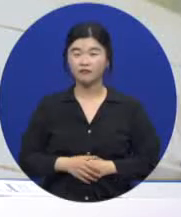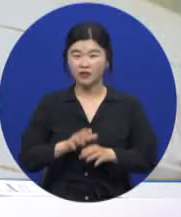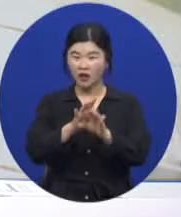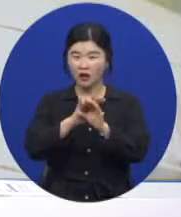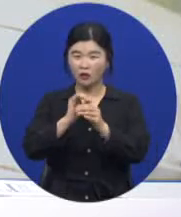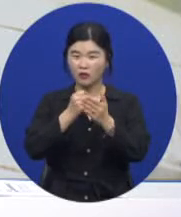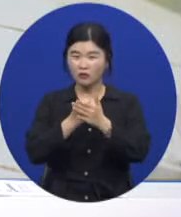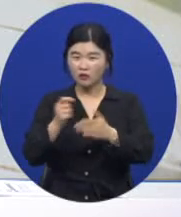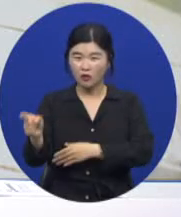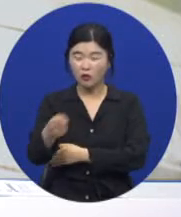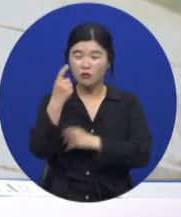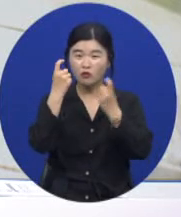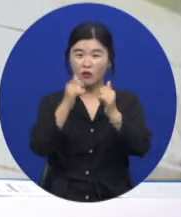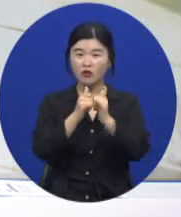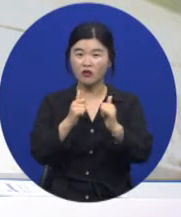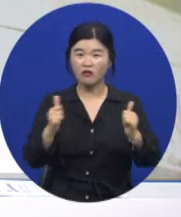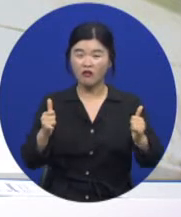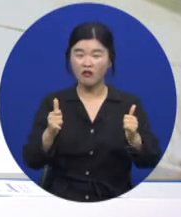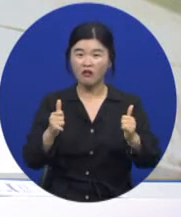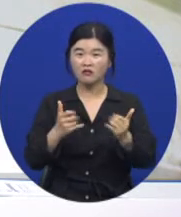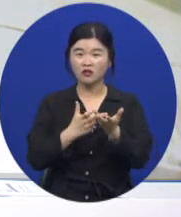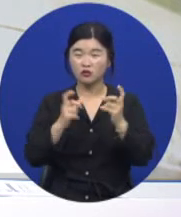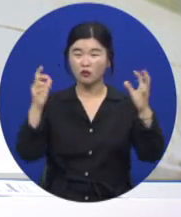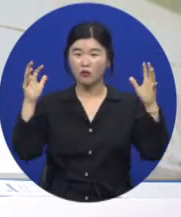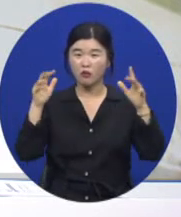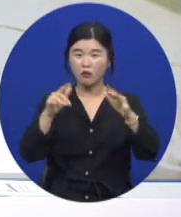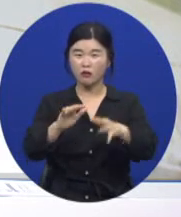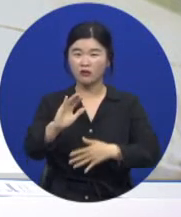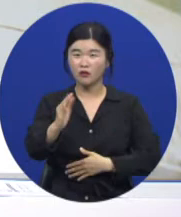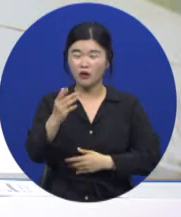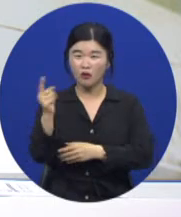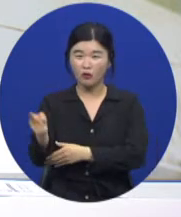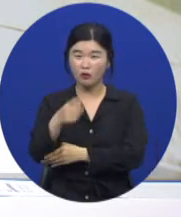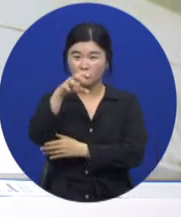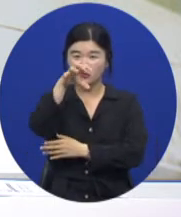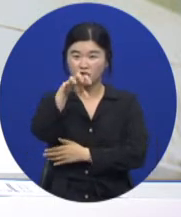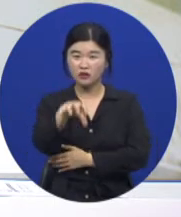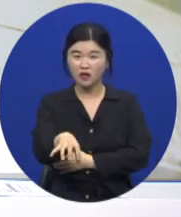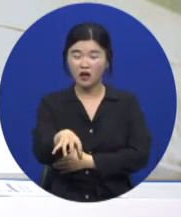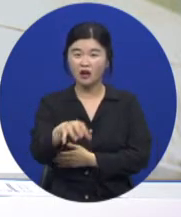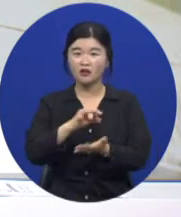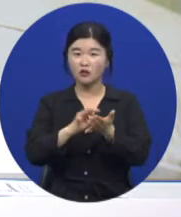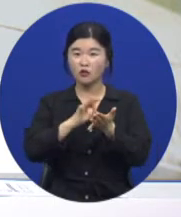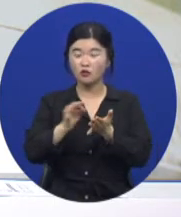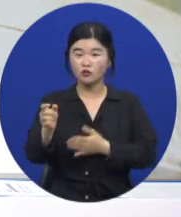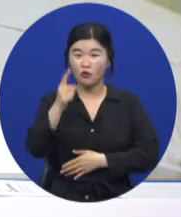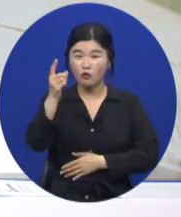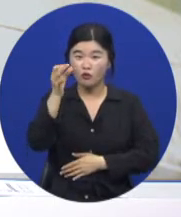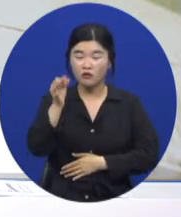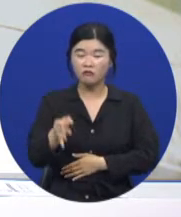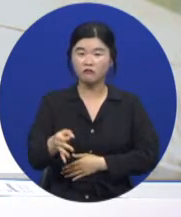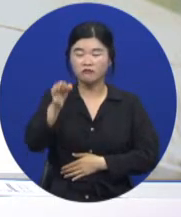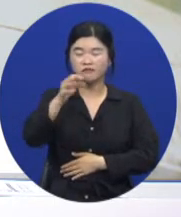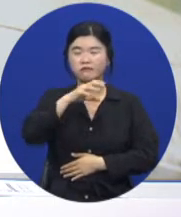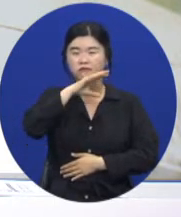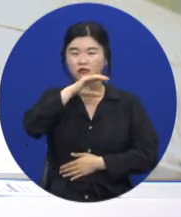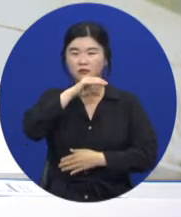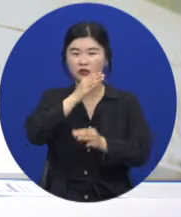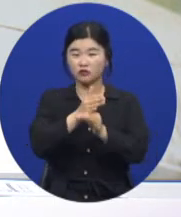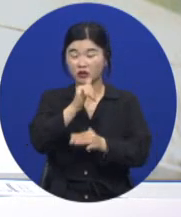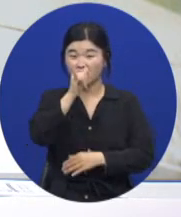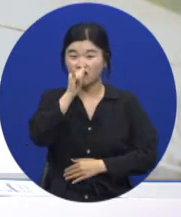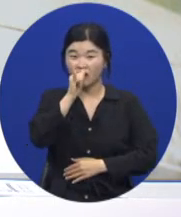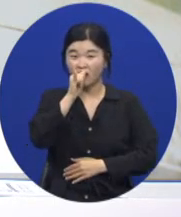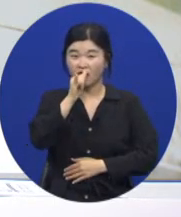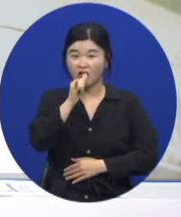그러나 입으로 골프 관광객들이 대거 제주로 몰리면서 골프장들이 이용 요금을 올려 불만을 사고 있는데요